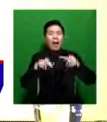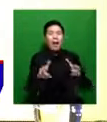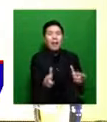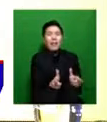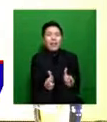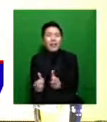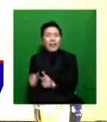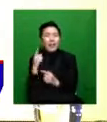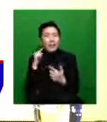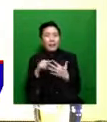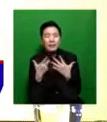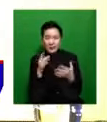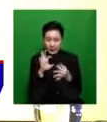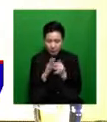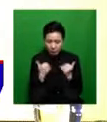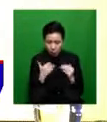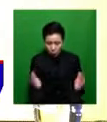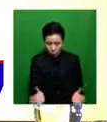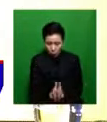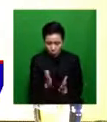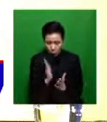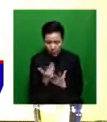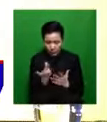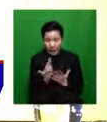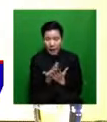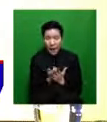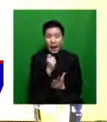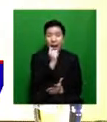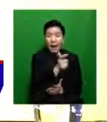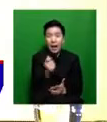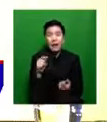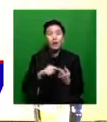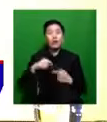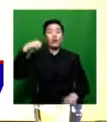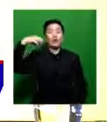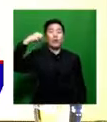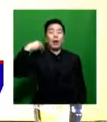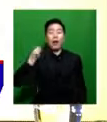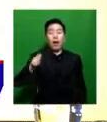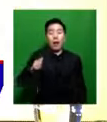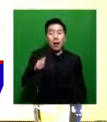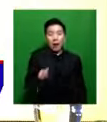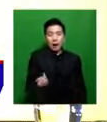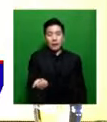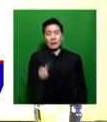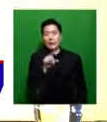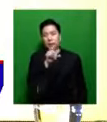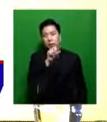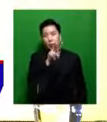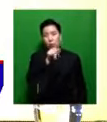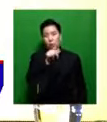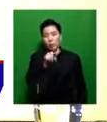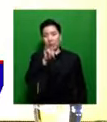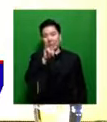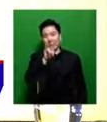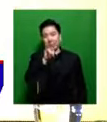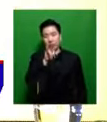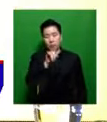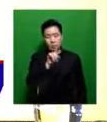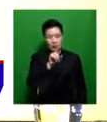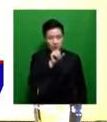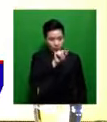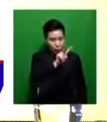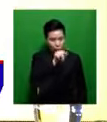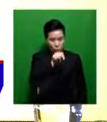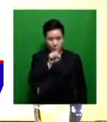มทั้งสิ้นเนี่ยจะมีจำนวนผู้ได้รับการคืนเงินประกันการใช้ไฟฟ้า 22.17 ล้านราย